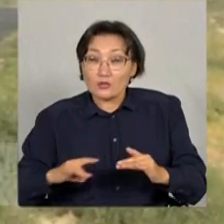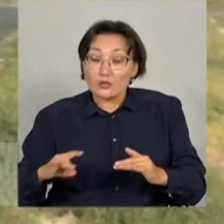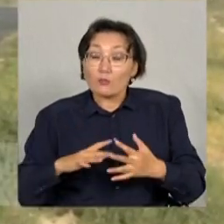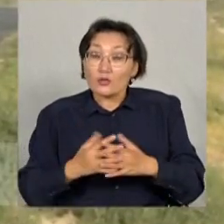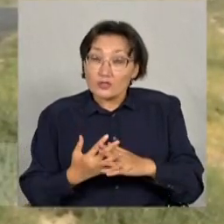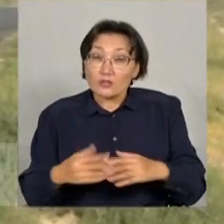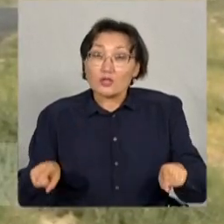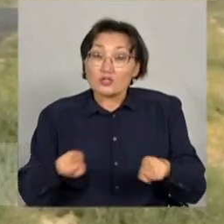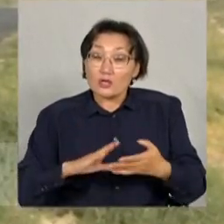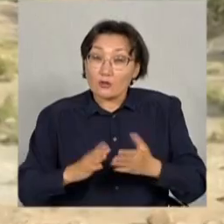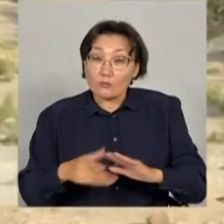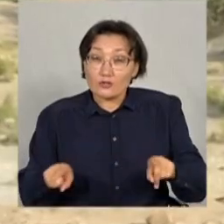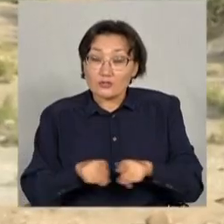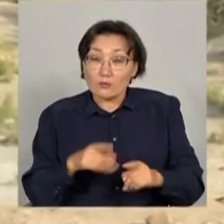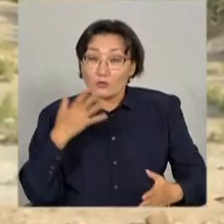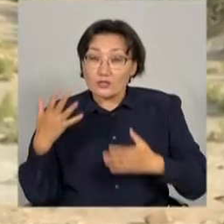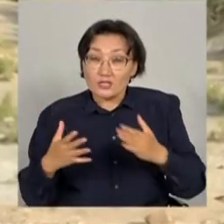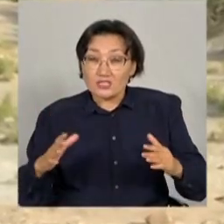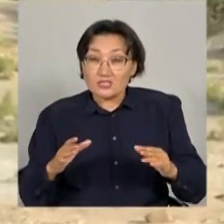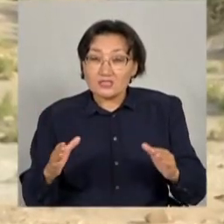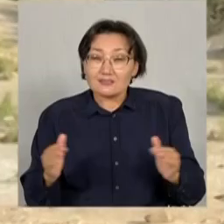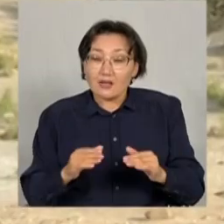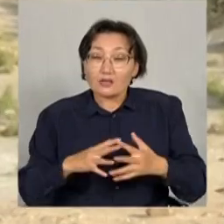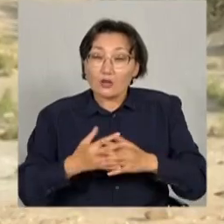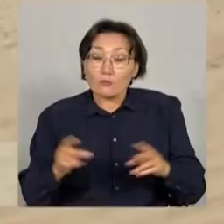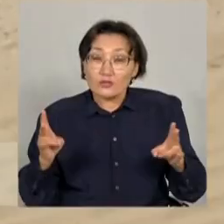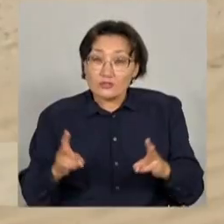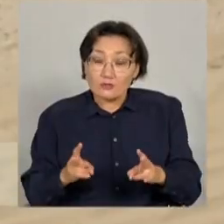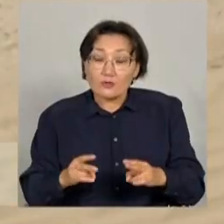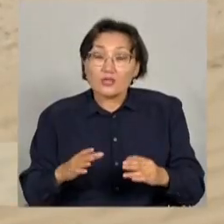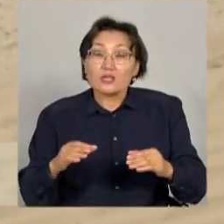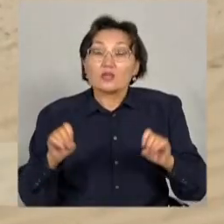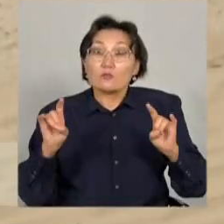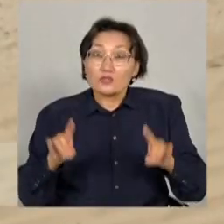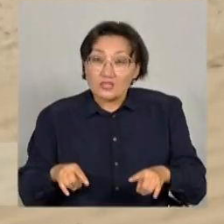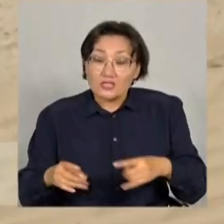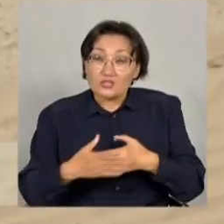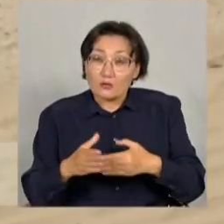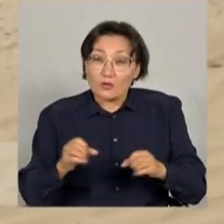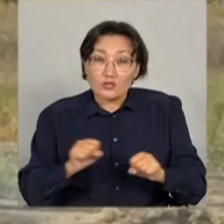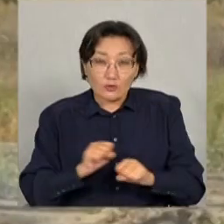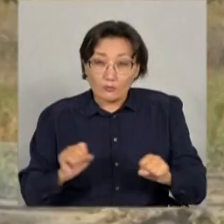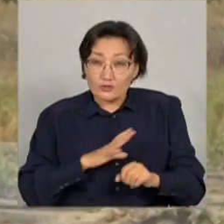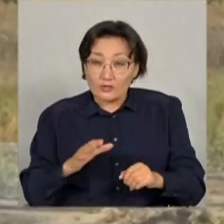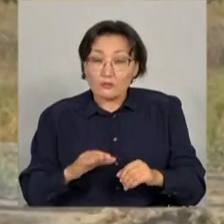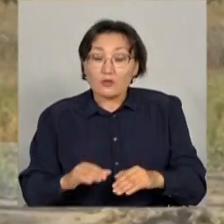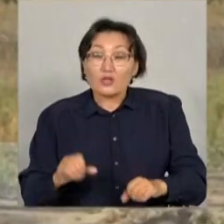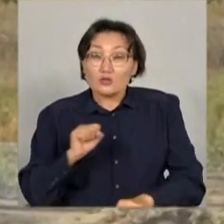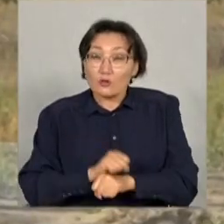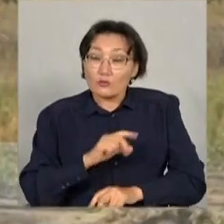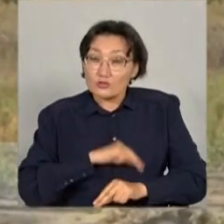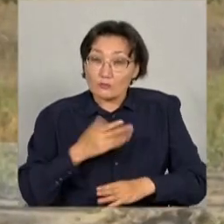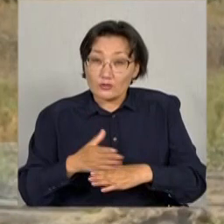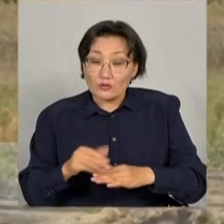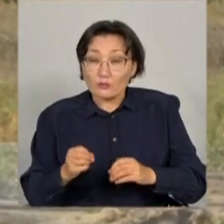күрделі. Көз аштырмайтын дауылдан шағын ауыл зардап шегіп отыр. Тұрғындарға есік терезені ашу мұңға айналған. Құм тоқтату жұмыстарына бөлінген